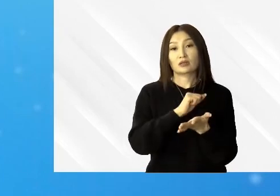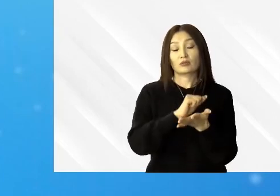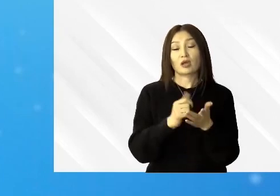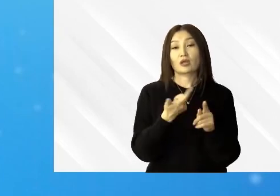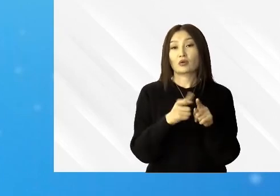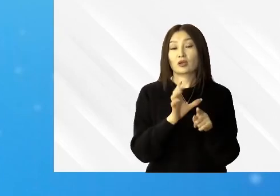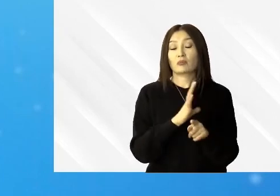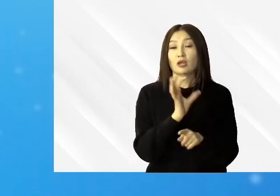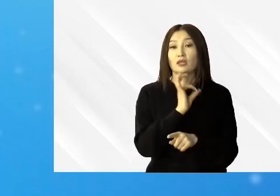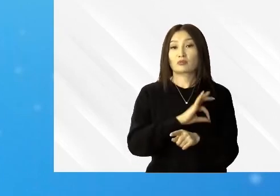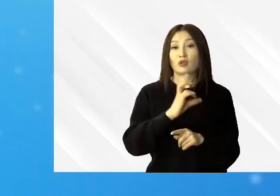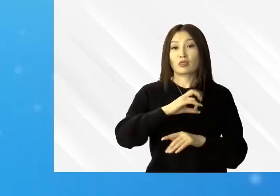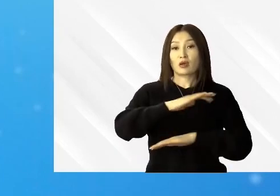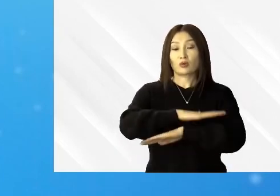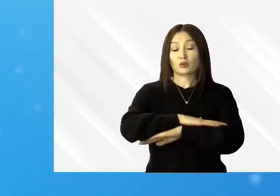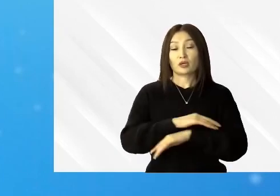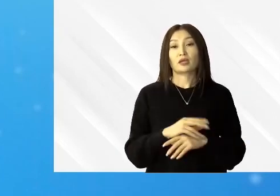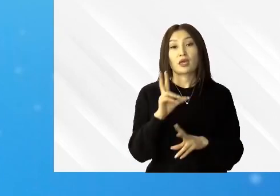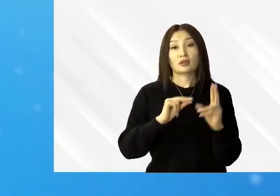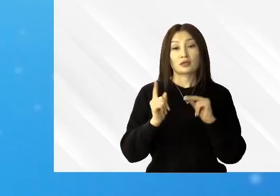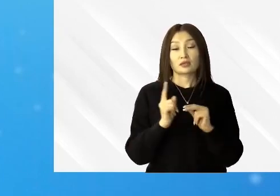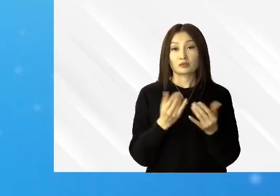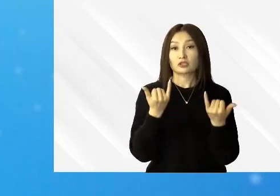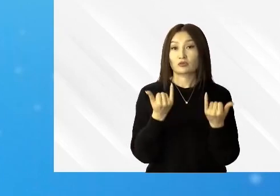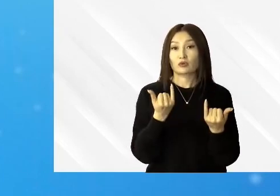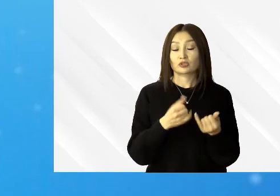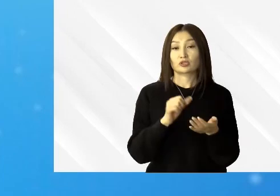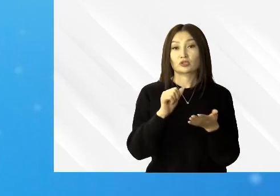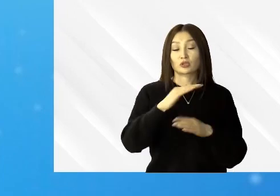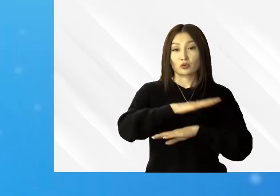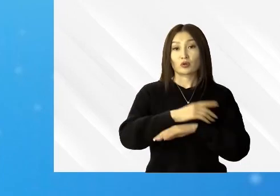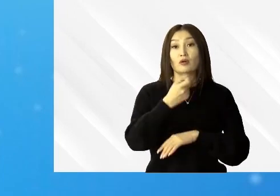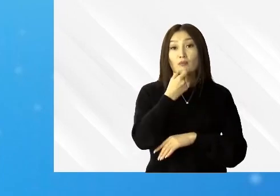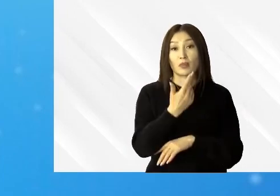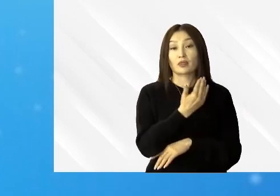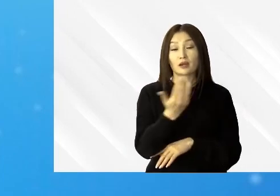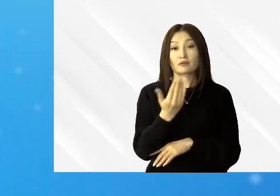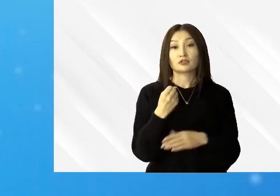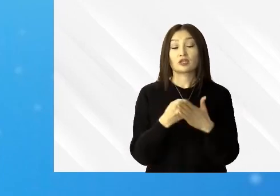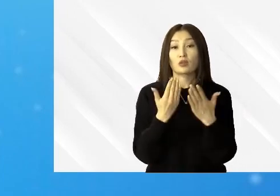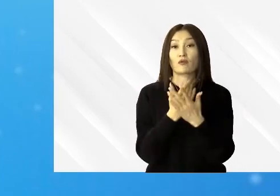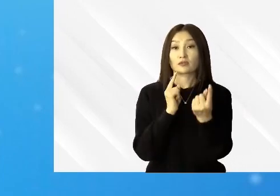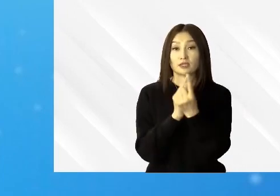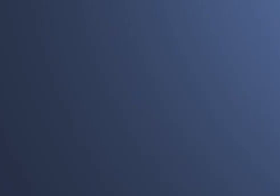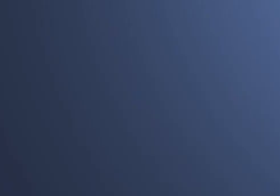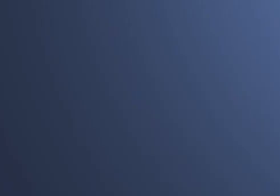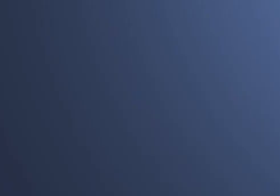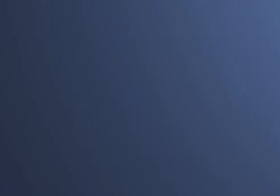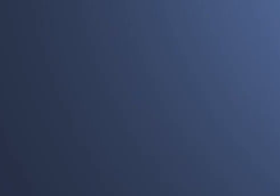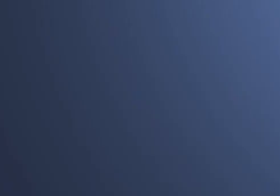были использованы на уроке. Надеемся, что сегодняшний материал вам понравился. До новых встреч!